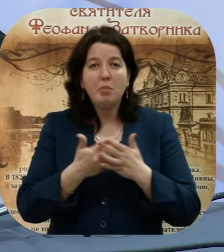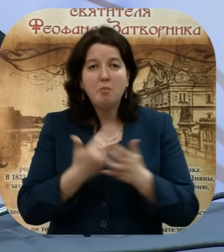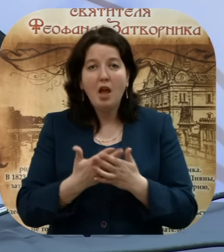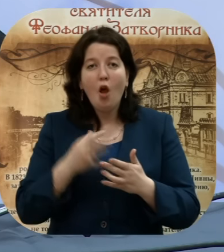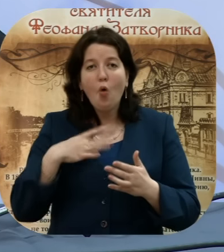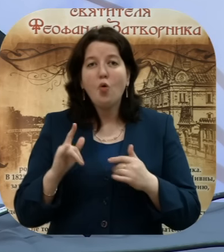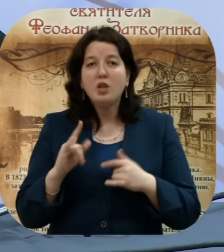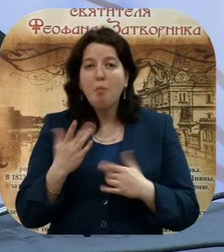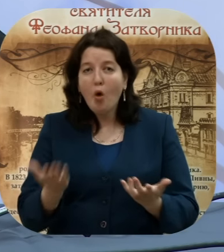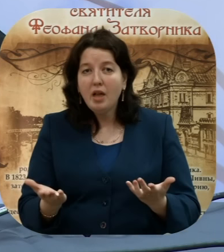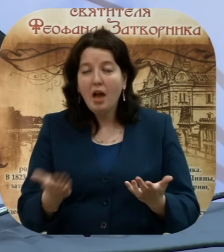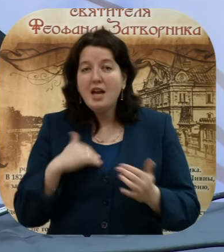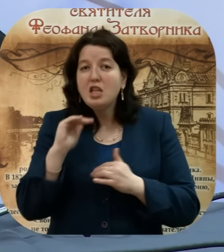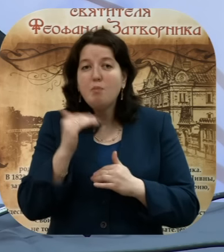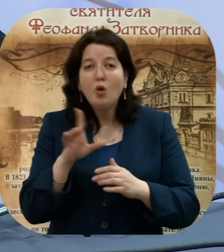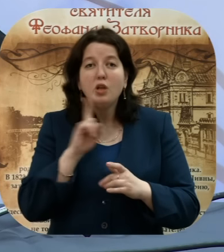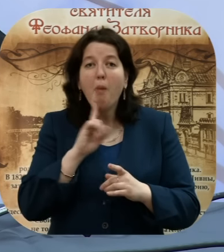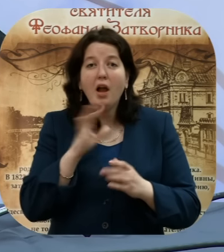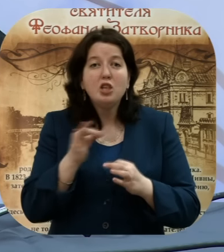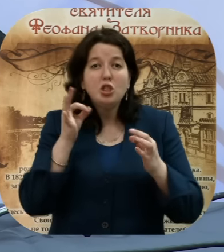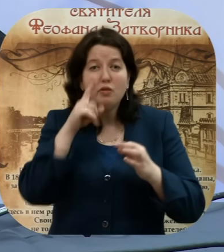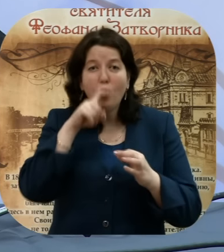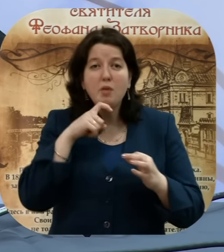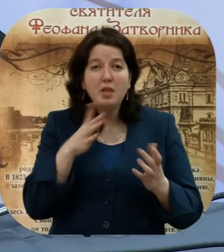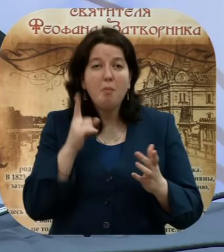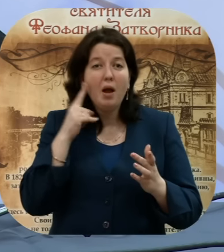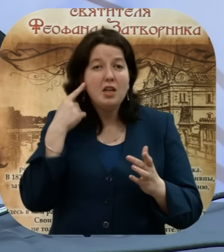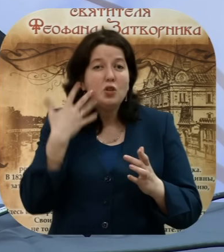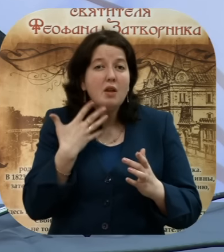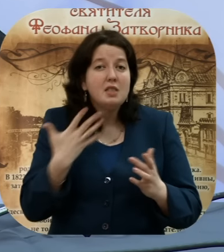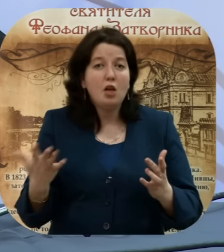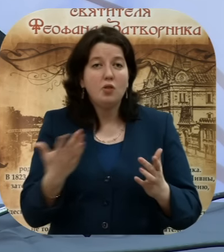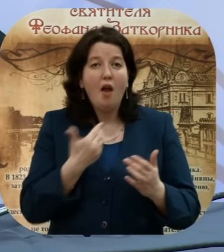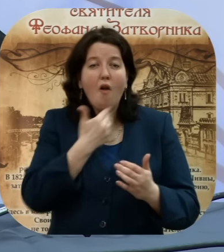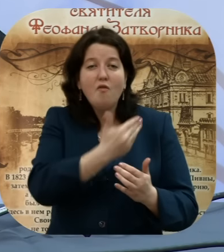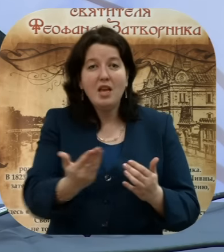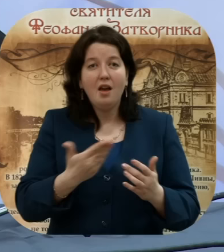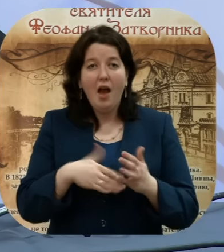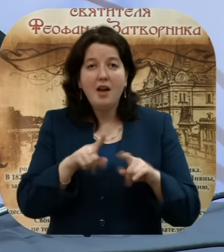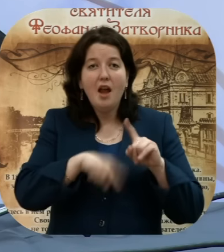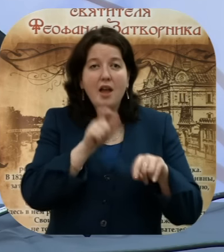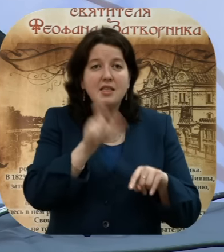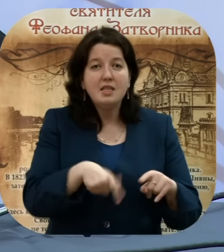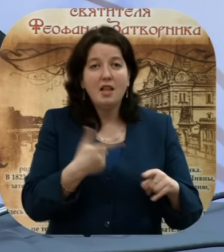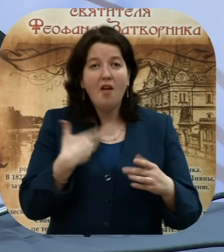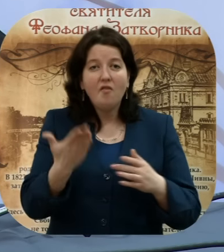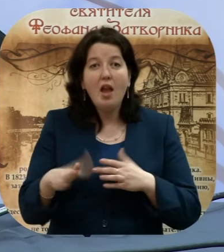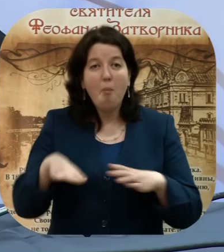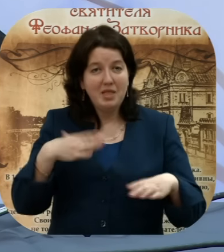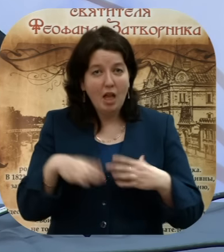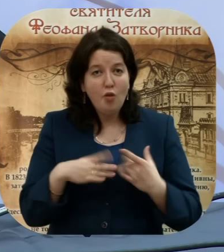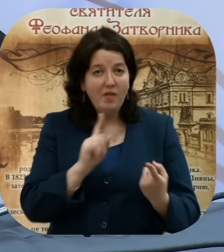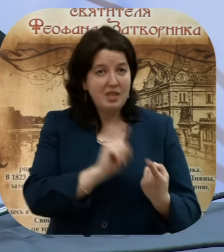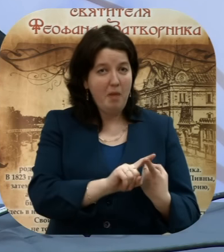у ребенка. Ребенок еще ничего не осознает, не понимает. Вы, родители, и так вы